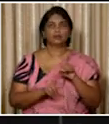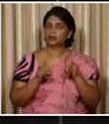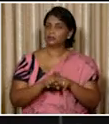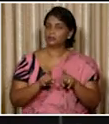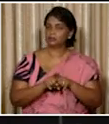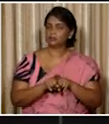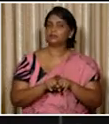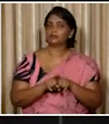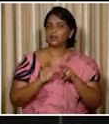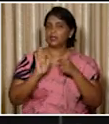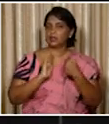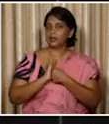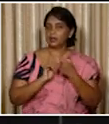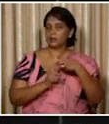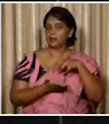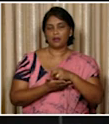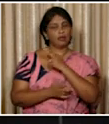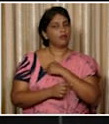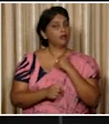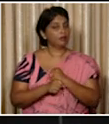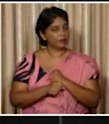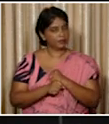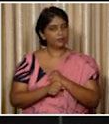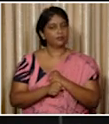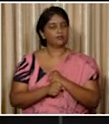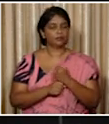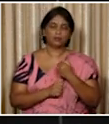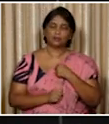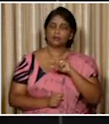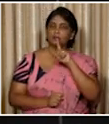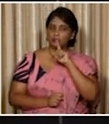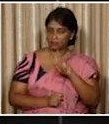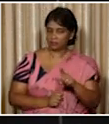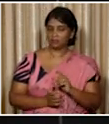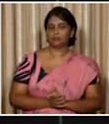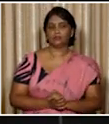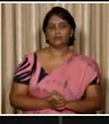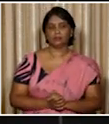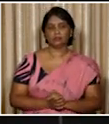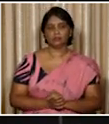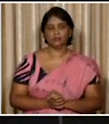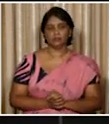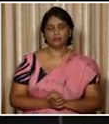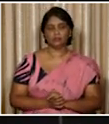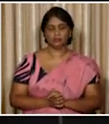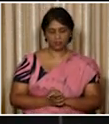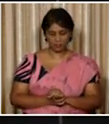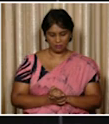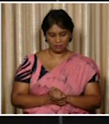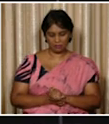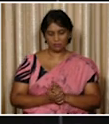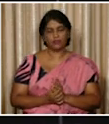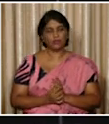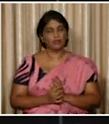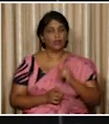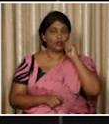ஆளுநர் அவர்களுக்கும் இந்த நாட்டினுடைய உயர்ந்த ஜனாதிபதி பிரதமர்களுக்கும் ஒரு கோரிக்கையை வைக்கிறேன். மனித உயிர்களோடு விளையாட வேண்டாம். யாரோ நீங்கள்